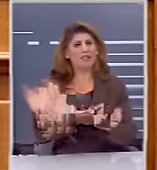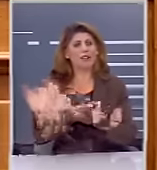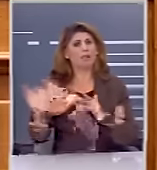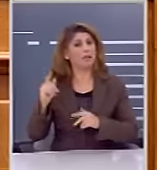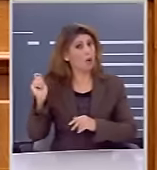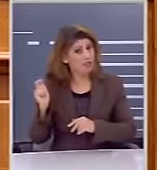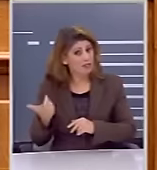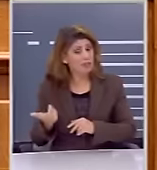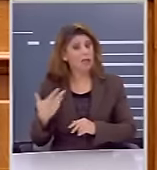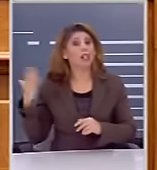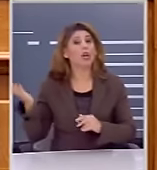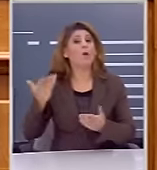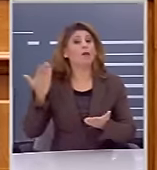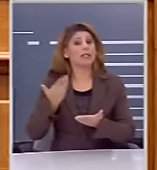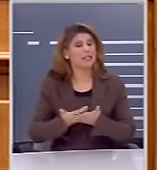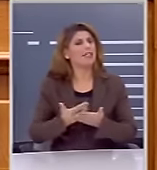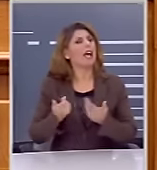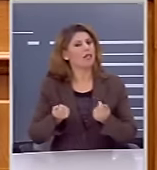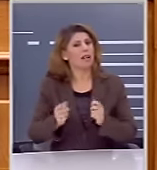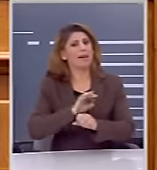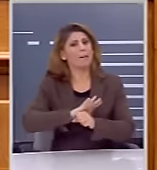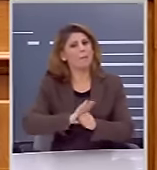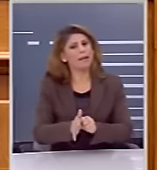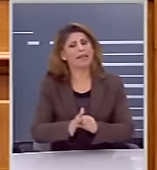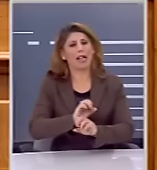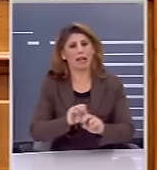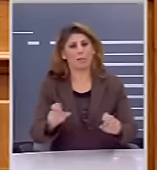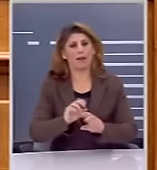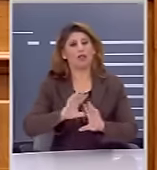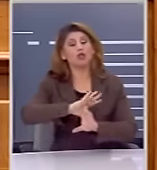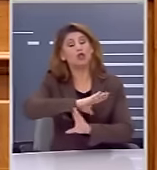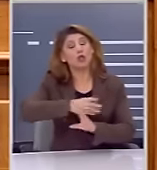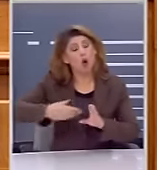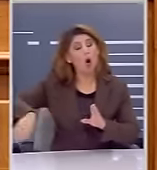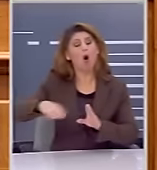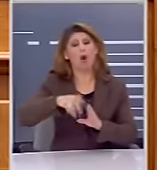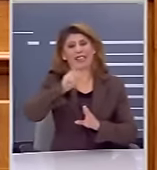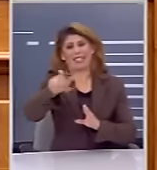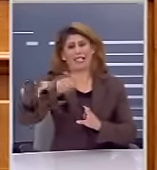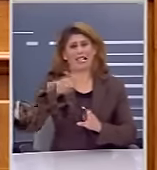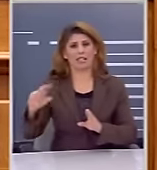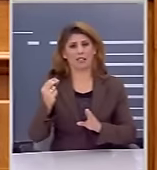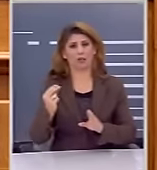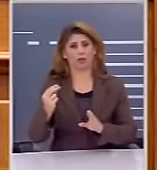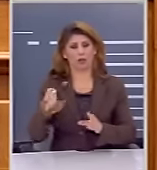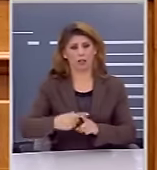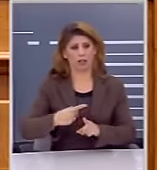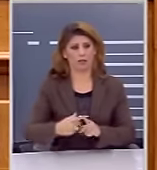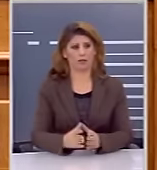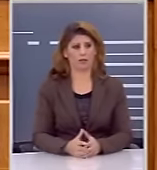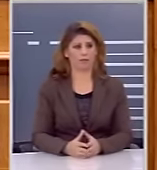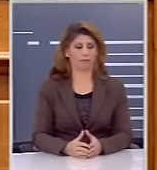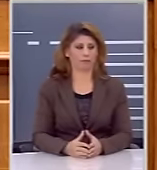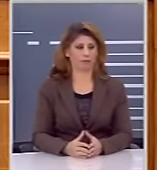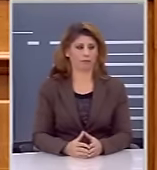και όποτε ζητηθεί, θα κάνει πλήρη ενημέρωση σε όλα τα στελέχη της Βουλής των Ελλήνων. Έτσι